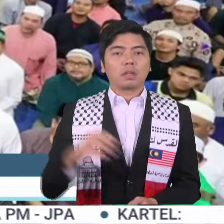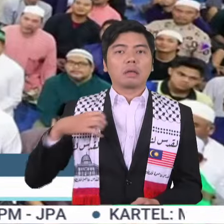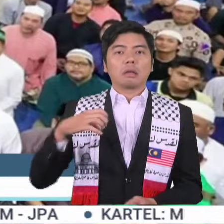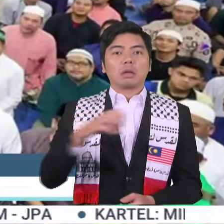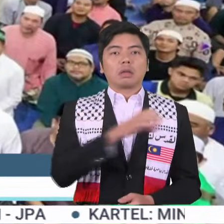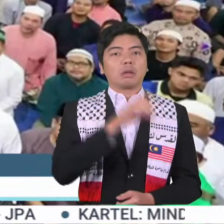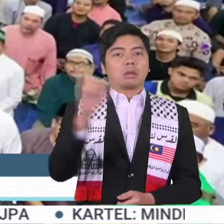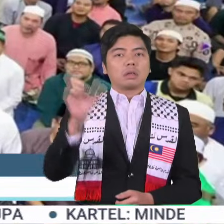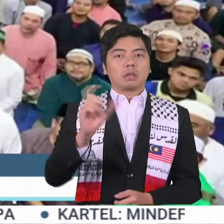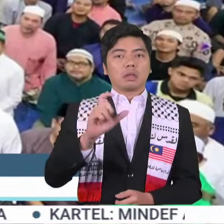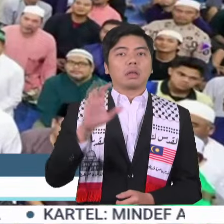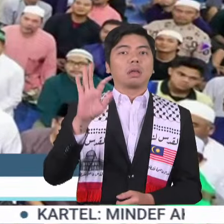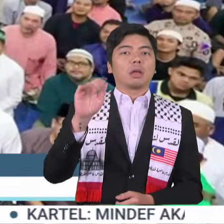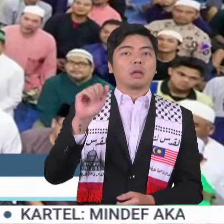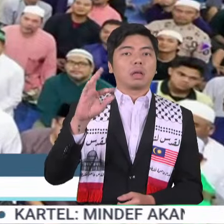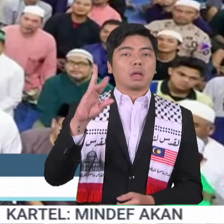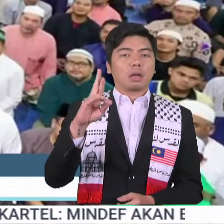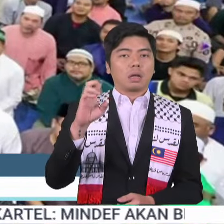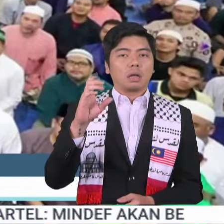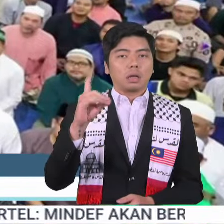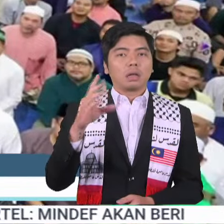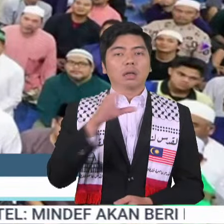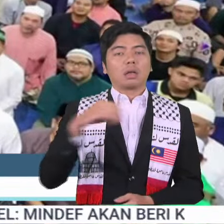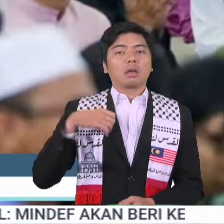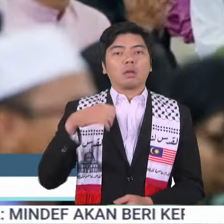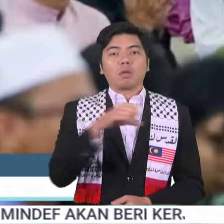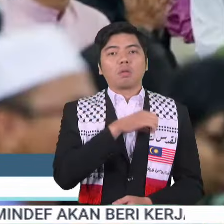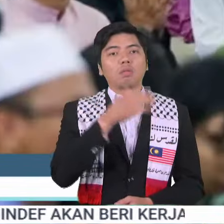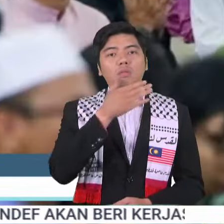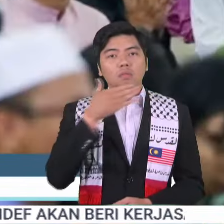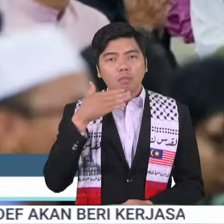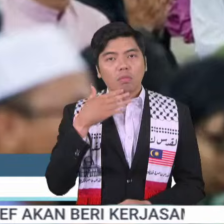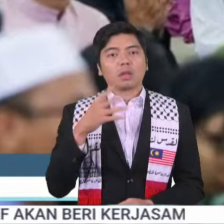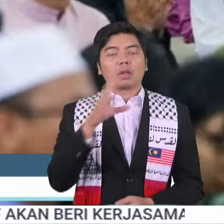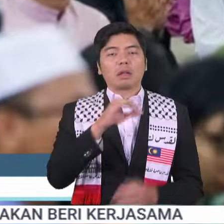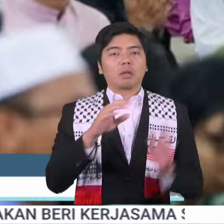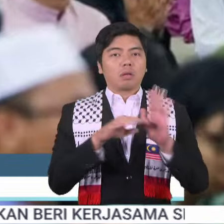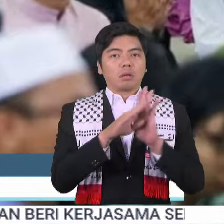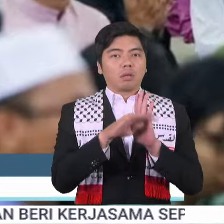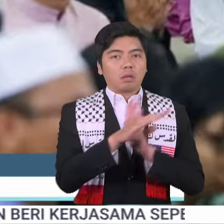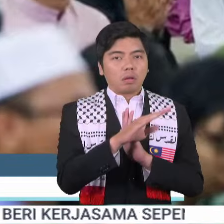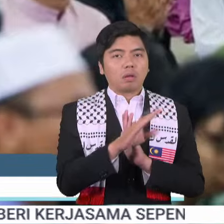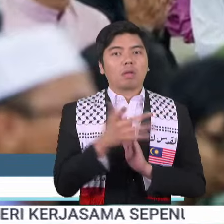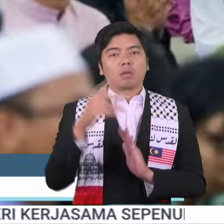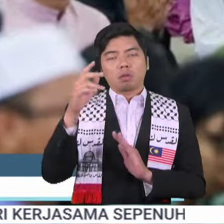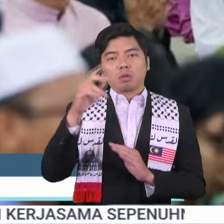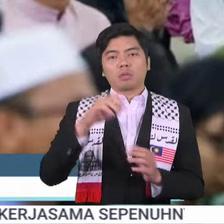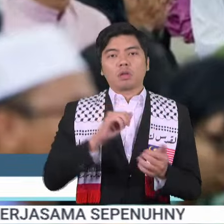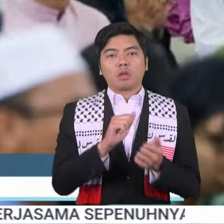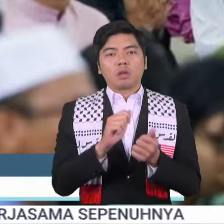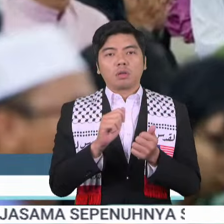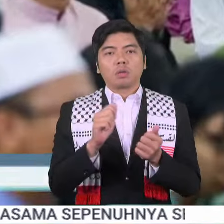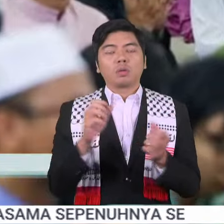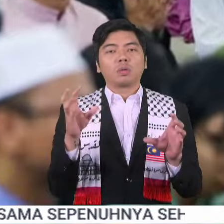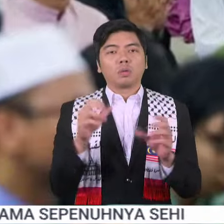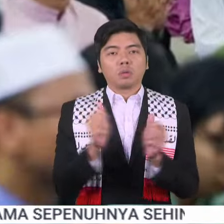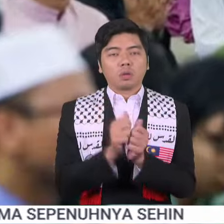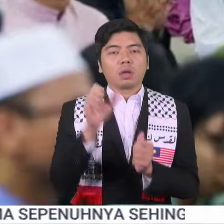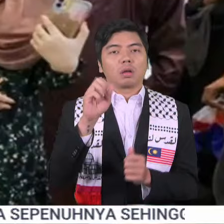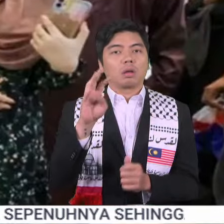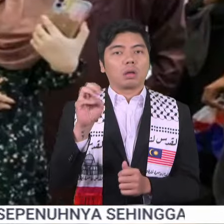Mohamad Khalid exco belia sukan pembangunan Usahawan koperasi dan sumber manusia Hai mat Shah dan datuk Bandar mbjb